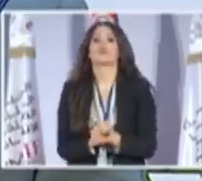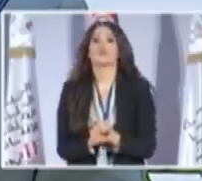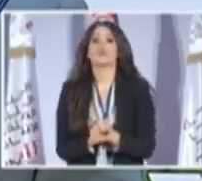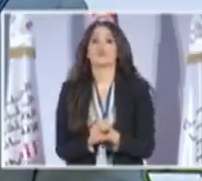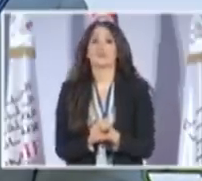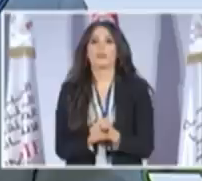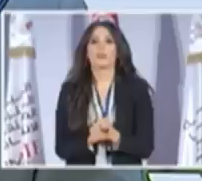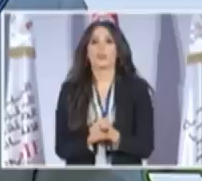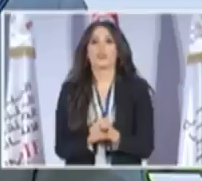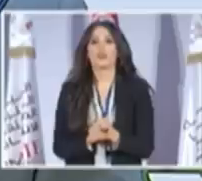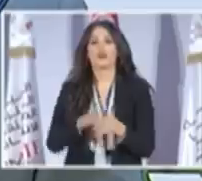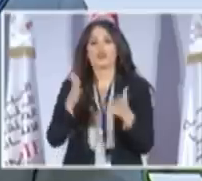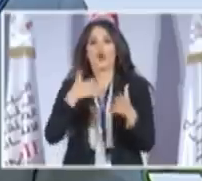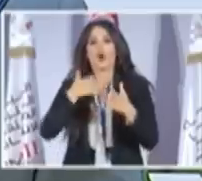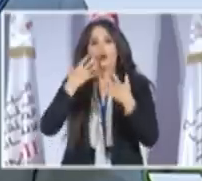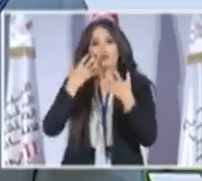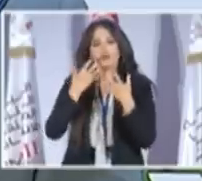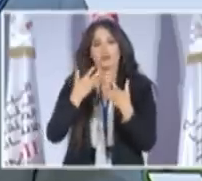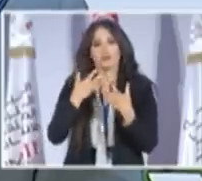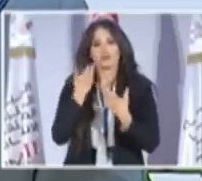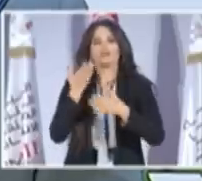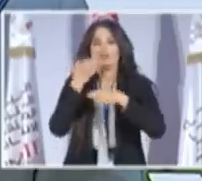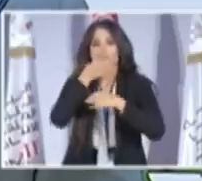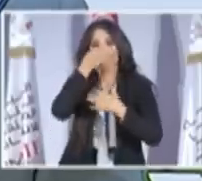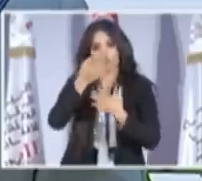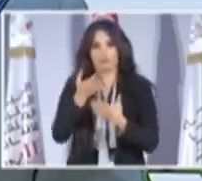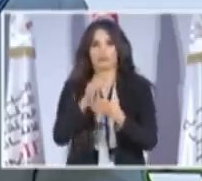اللي نحب نقول وهو انه